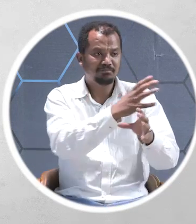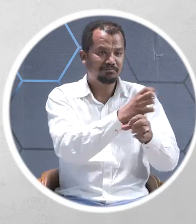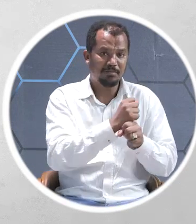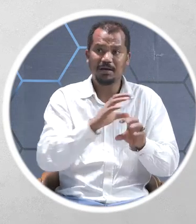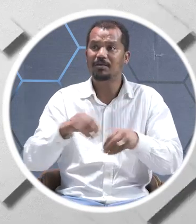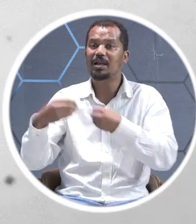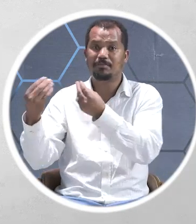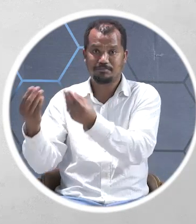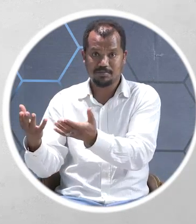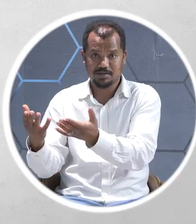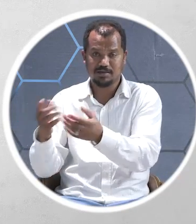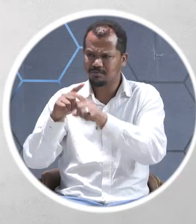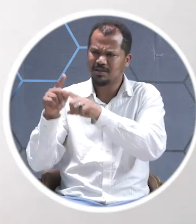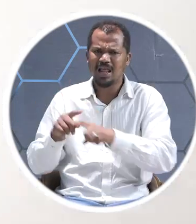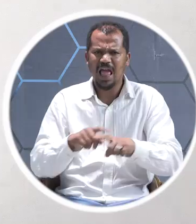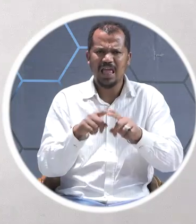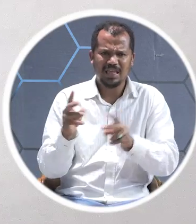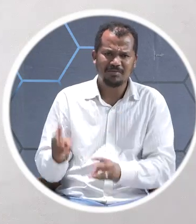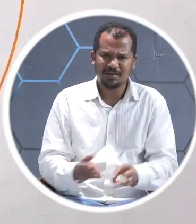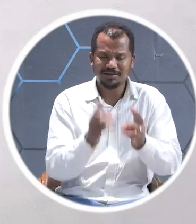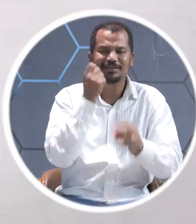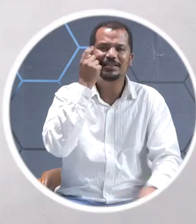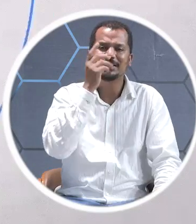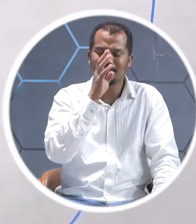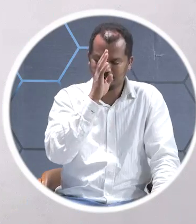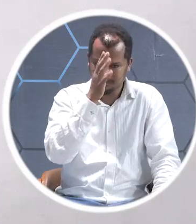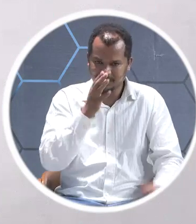በማፈላለግ በመቀበልና በመስጠት በተለያየ መንገድ